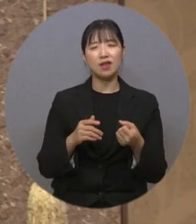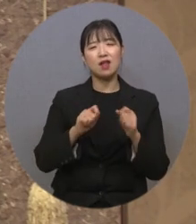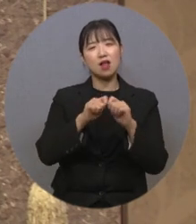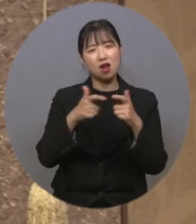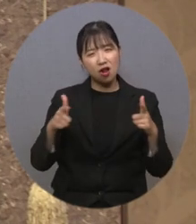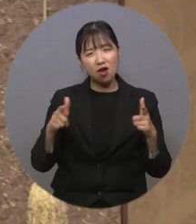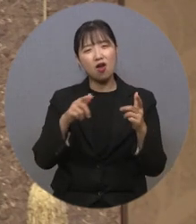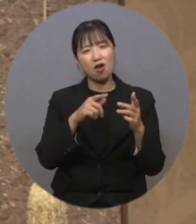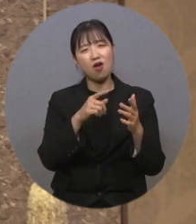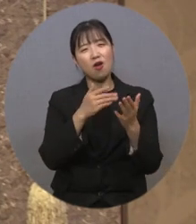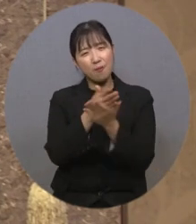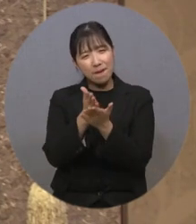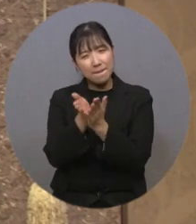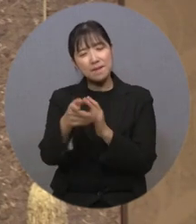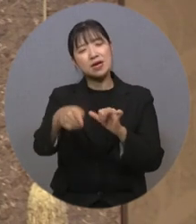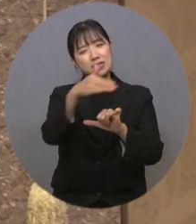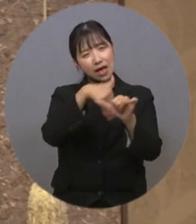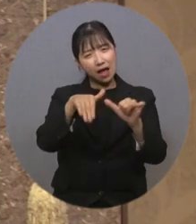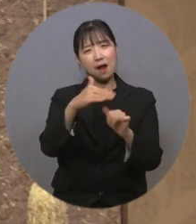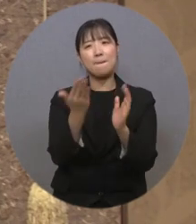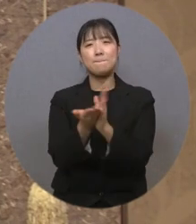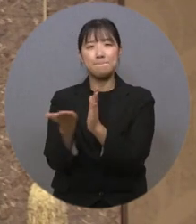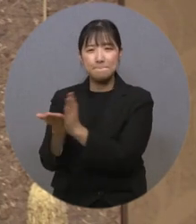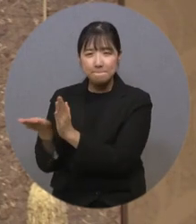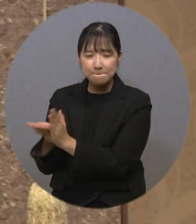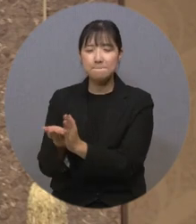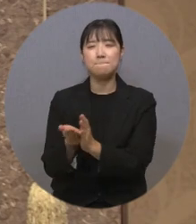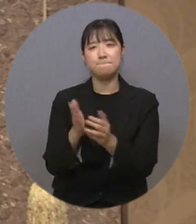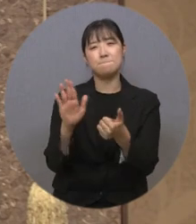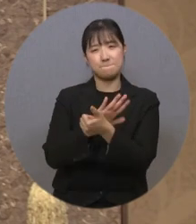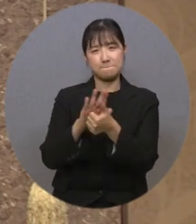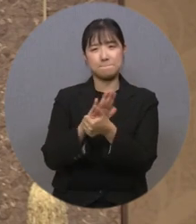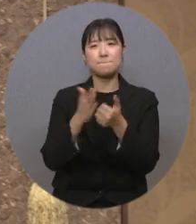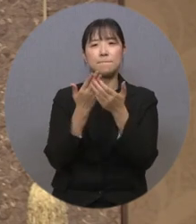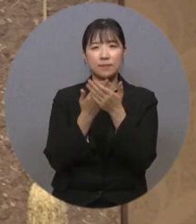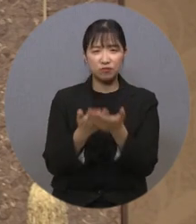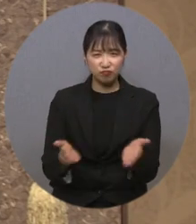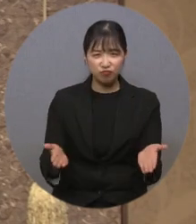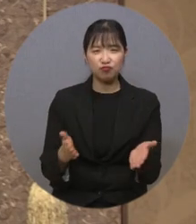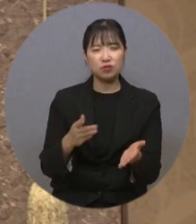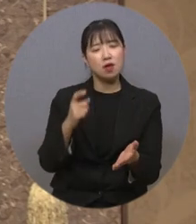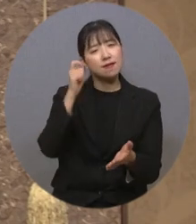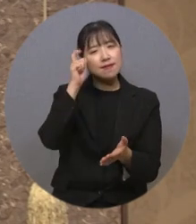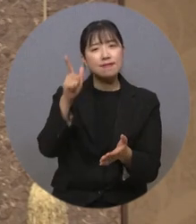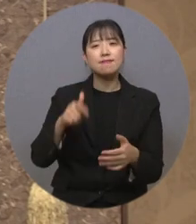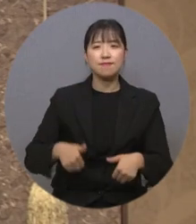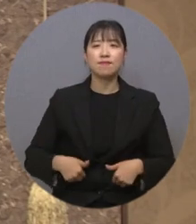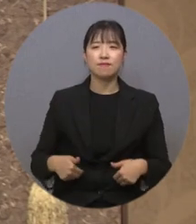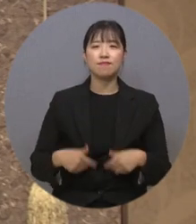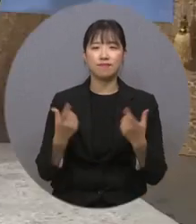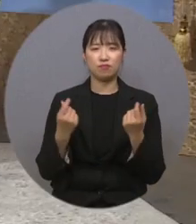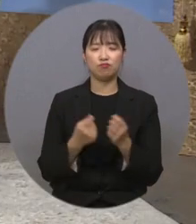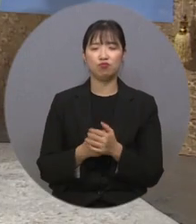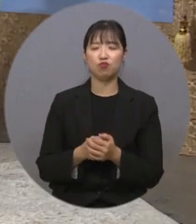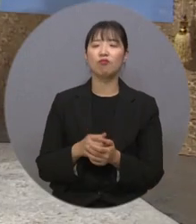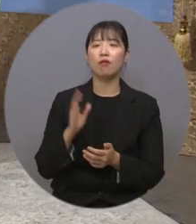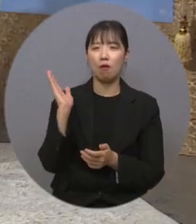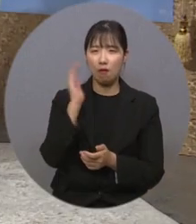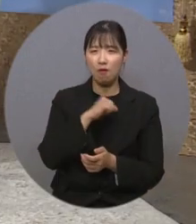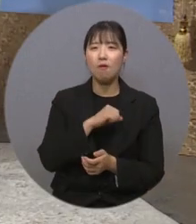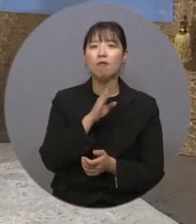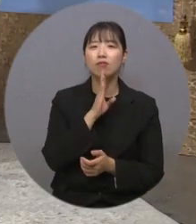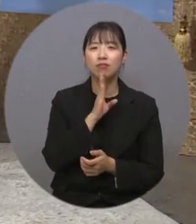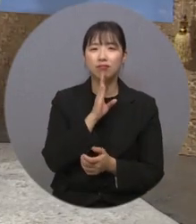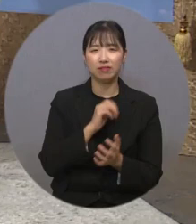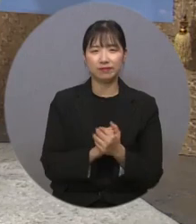측면에서 아이들의 그 상황에 맞게 조치를 해주는 그런 지혜로움도 좀 필요할 것 같습니다. 아 그렇군요.